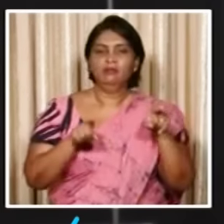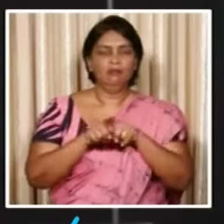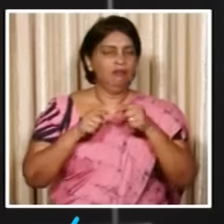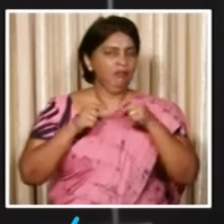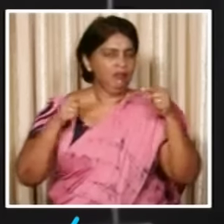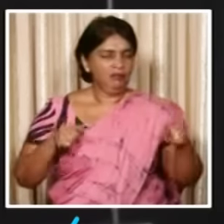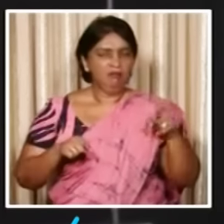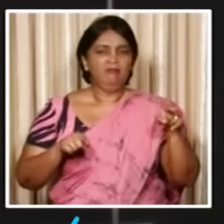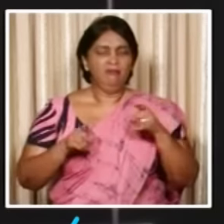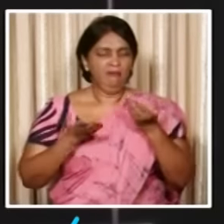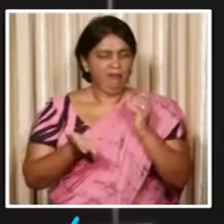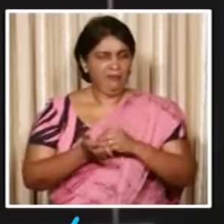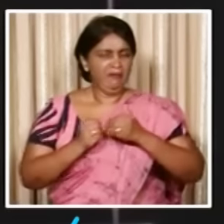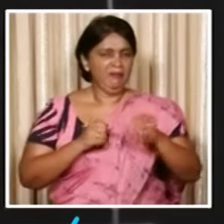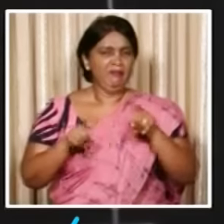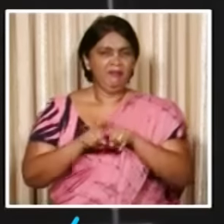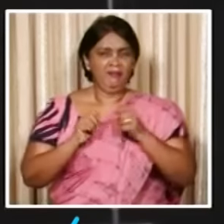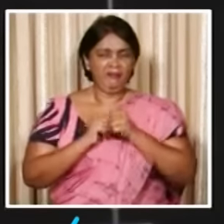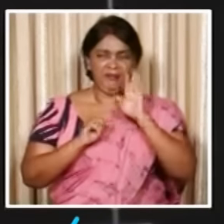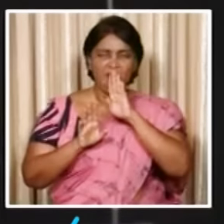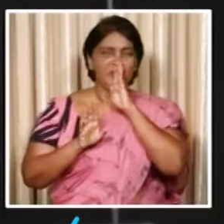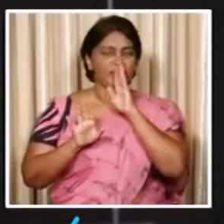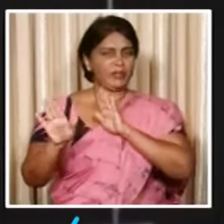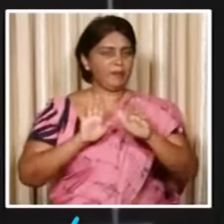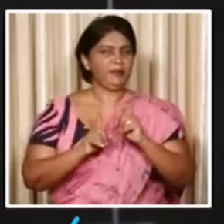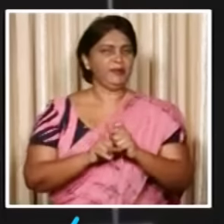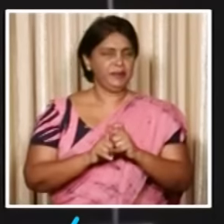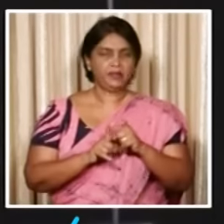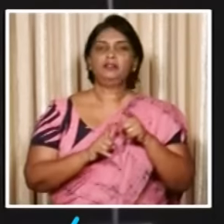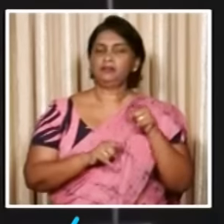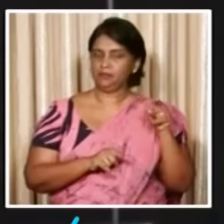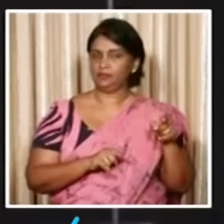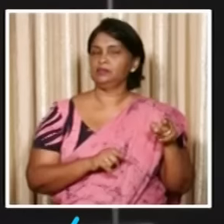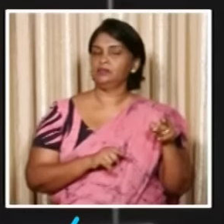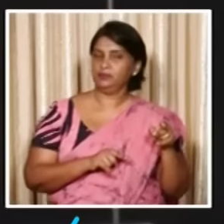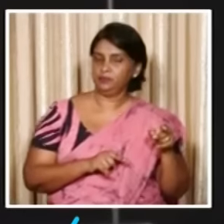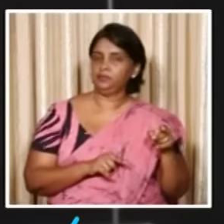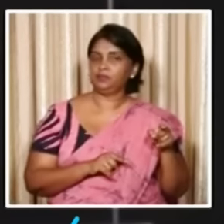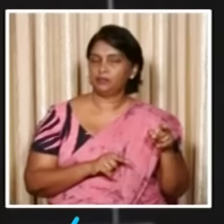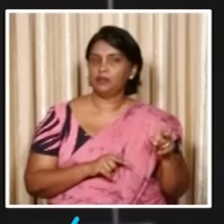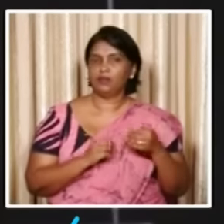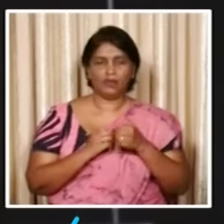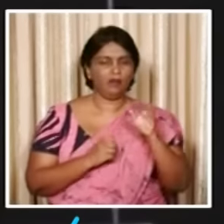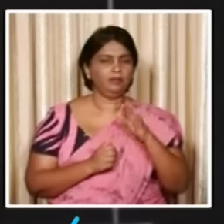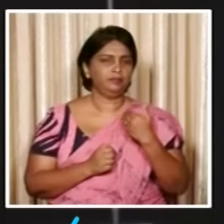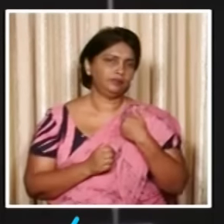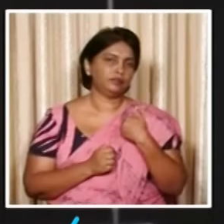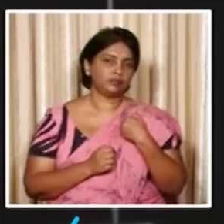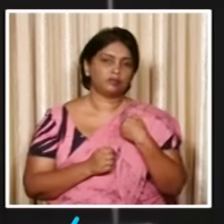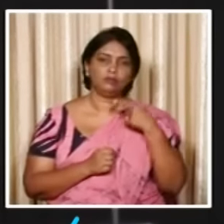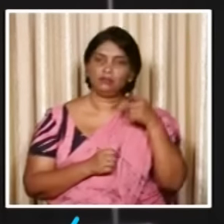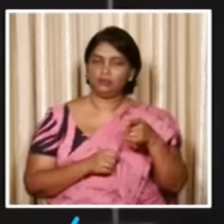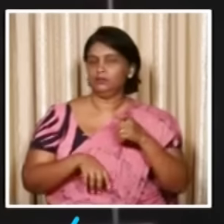அதிகார நிலைப்பட்ட செயல்கள் ஏற்கனவே இரு துருவங்களாக உள்ள இலங்கை தீவின் 2 தேசிய இனங்களுக்கிடையிலான முரண்நிலையை மேலும்